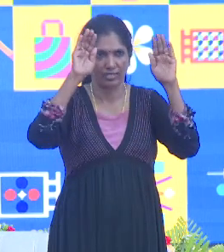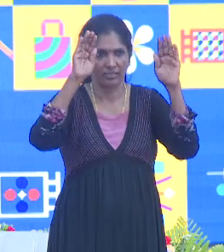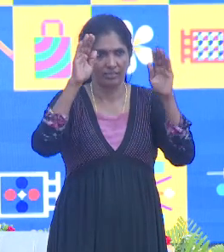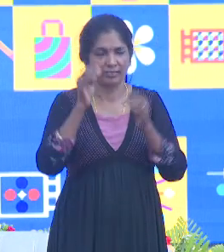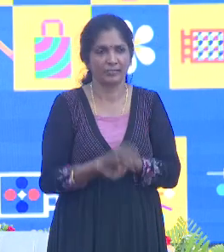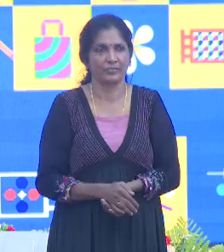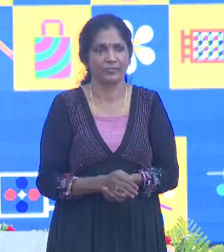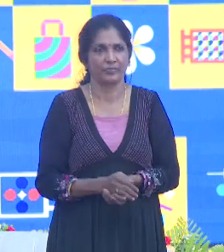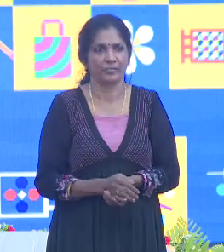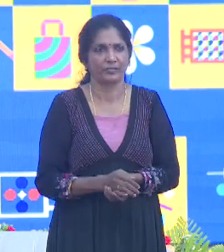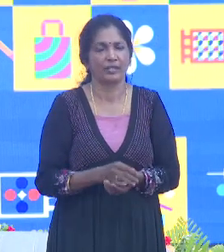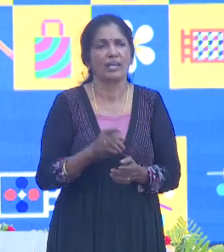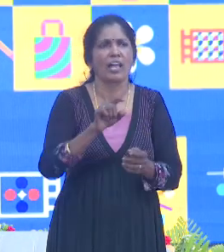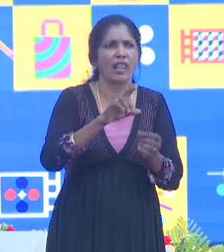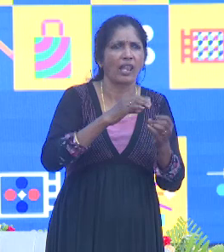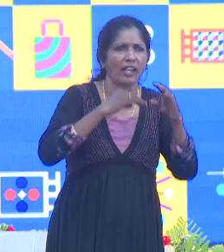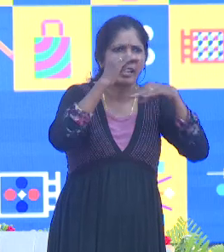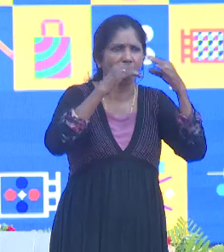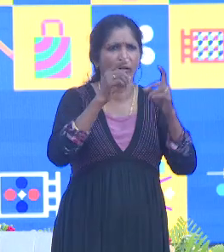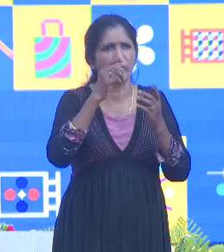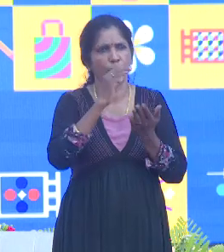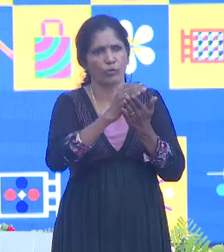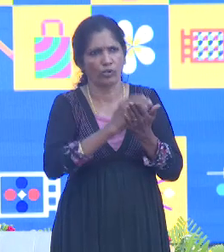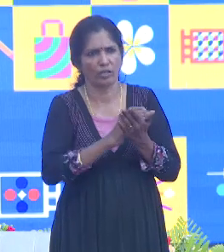നേട്ടങ്ങളെ ആകെ ജനങ്ങളുടെ മുൻപിൽ അവതരിപ്പിക്കുന്ന ഈ